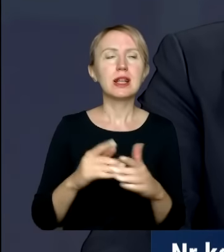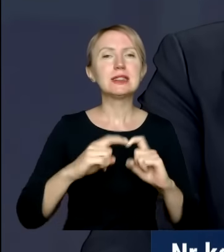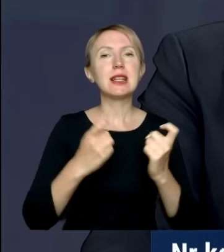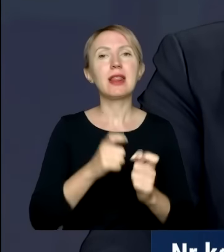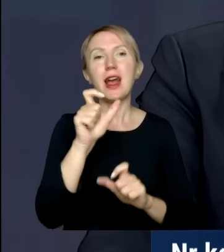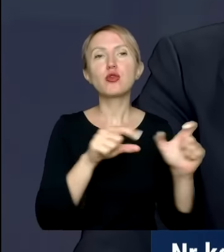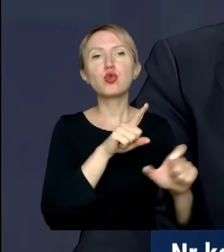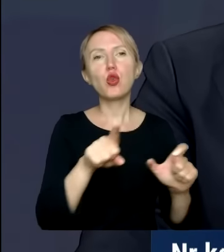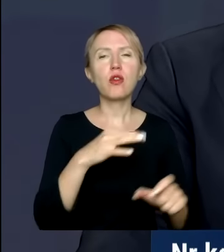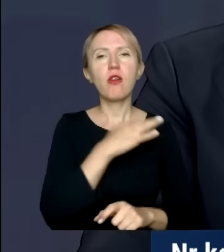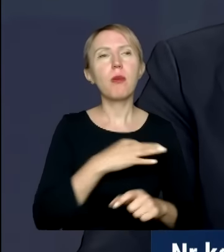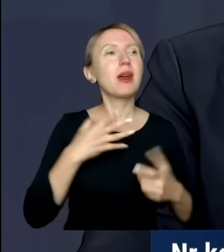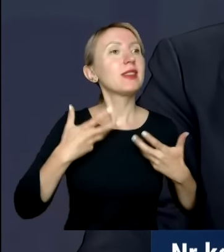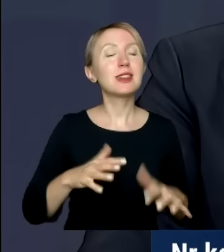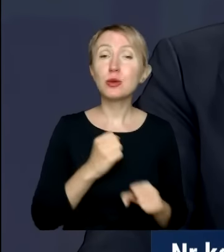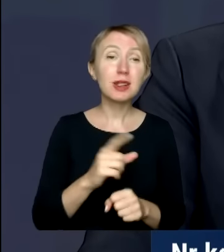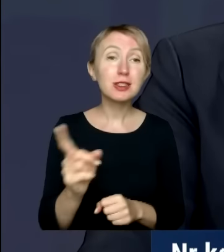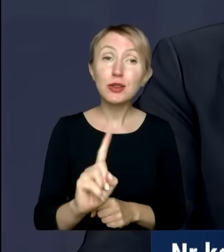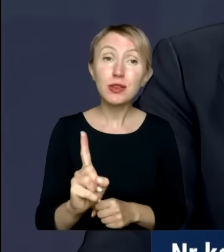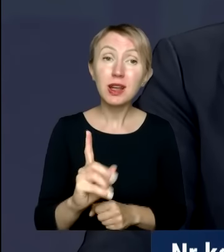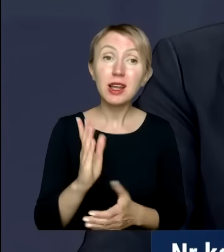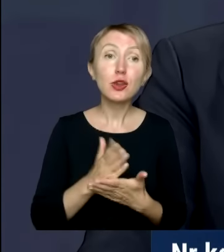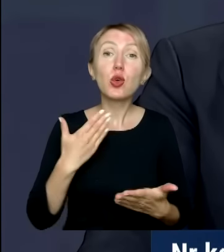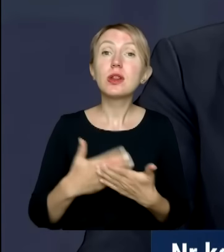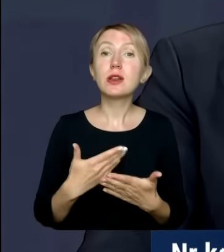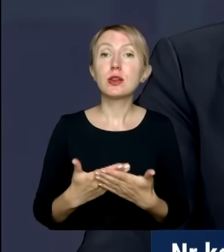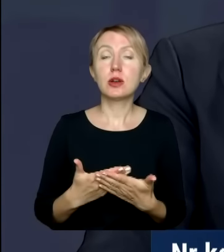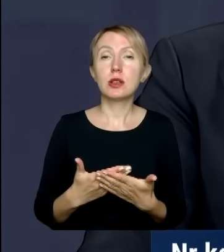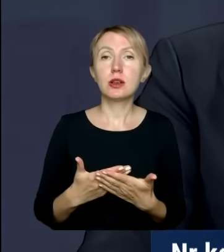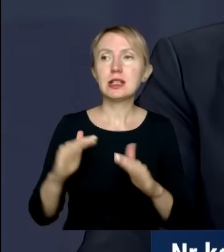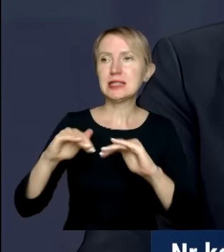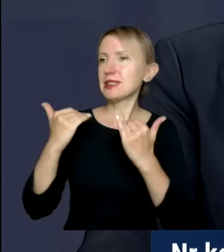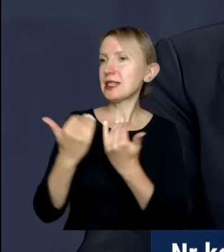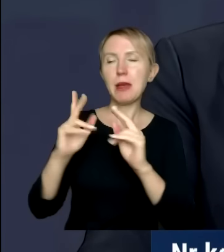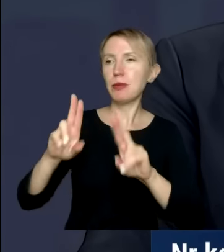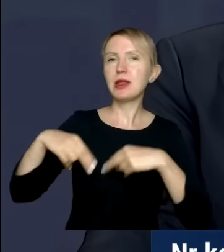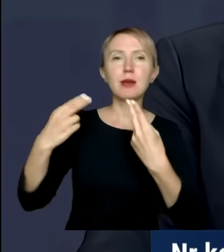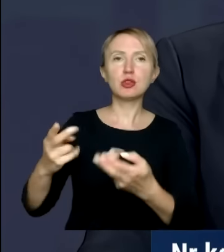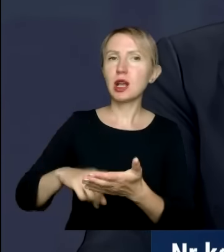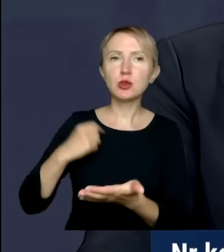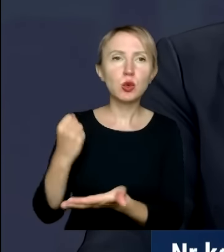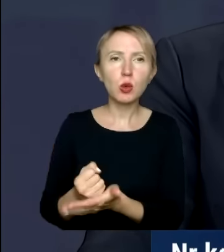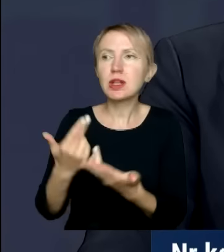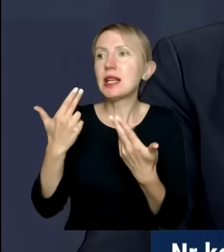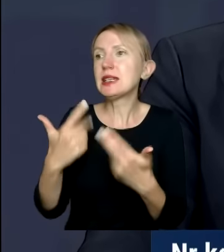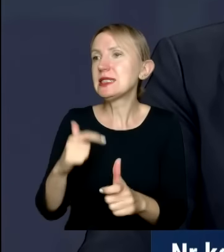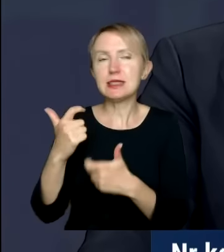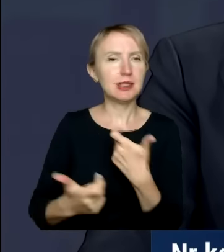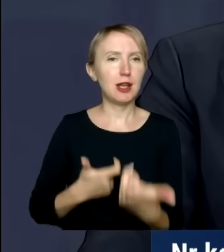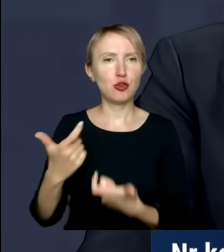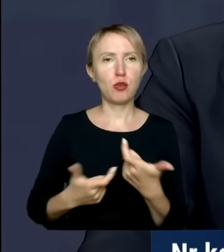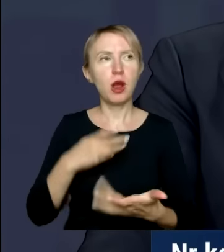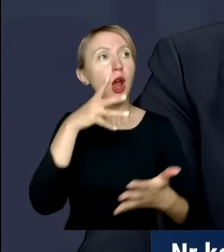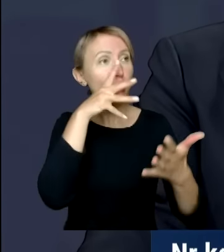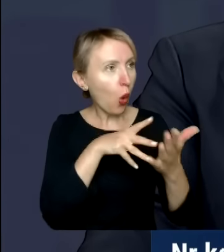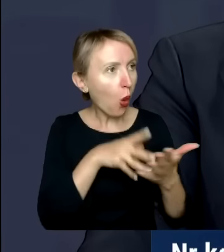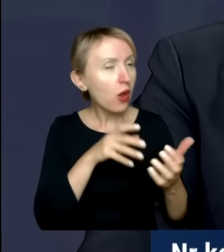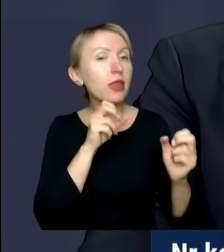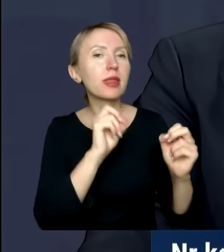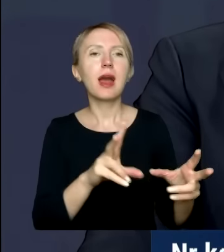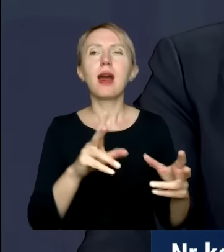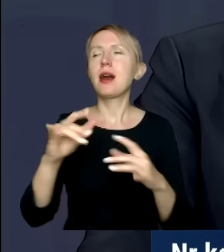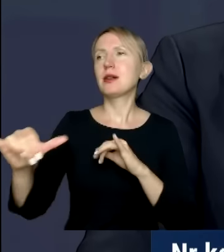partii nie chcą pracować tylko dlatego że Izba niższa nie przekazuje tych ustaw nic nie robią rozwieszenia tak ale rządzenie